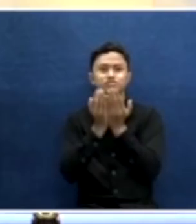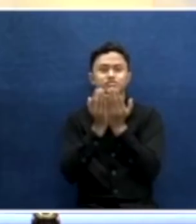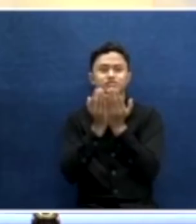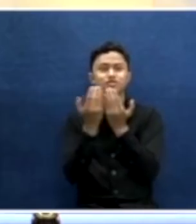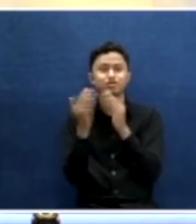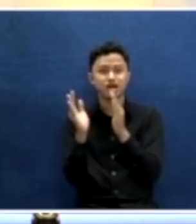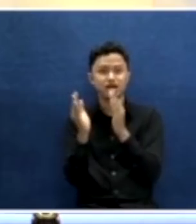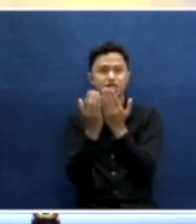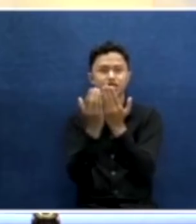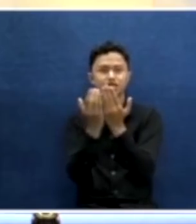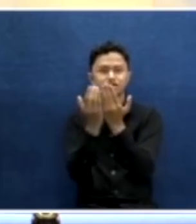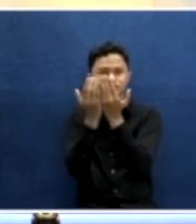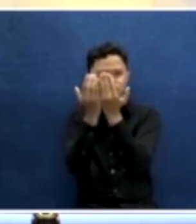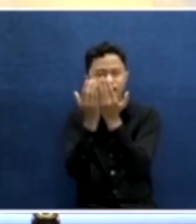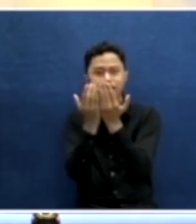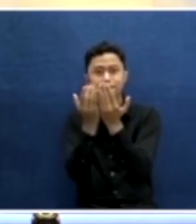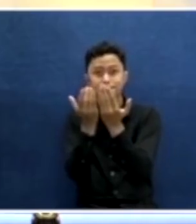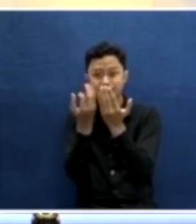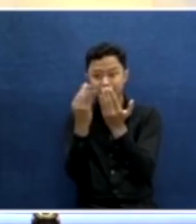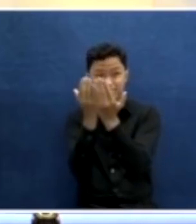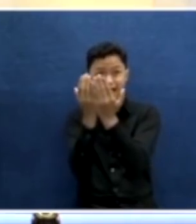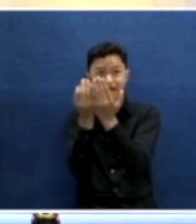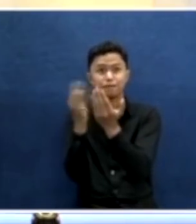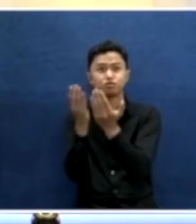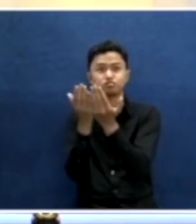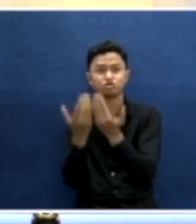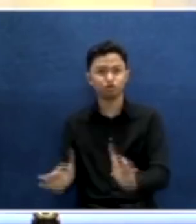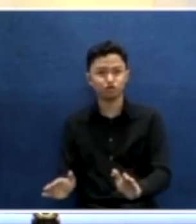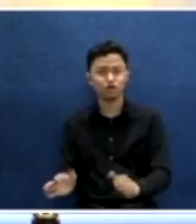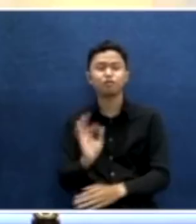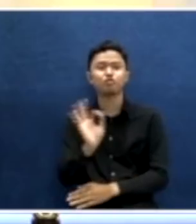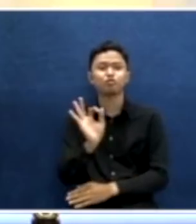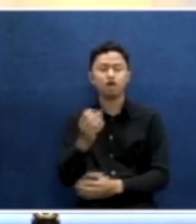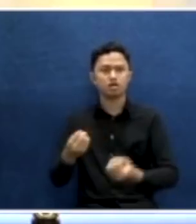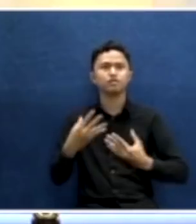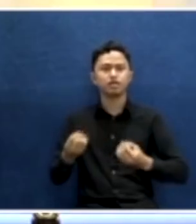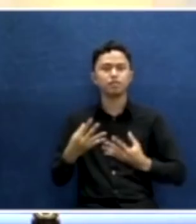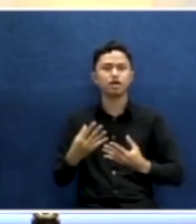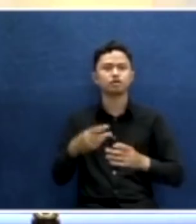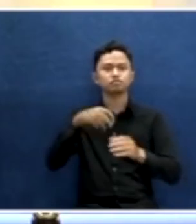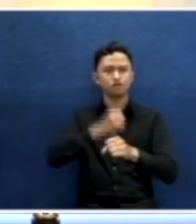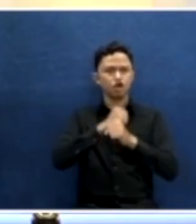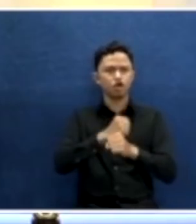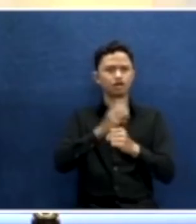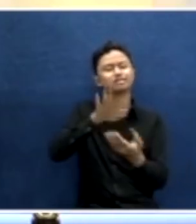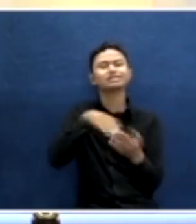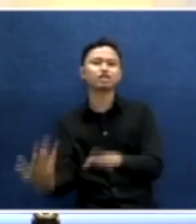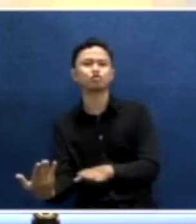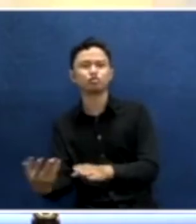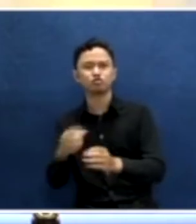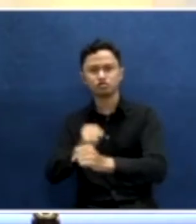kuda yang ditunggangi orang tersebut ketika menghujat Ali tiba-tiba berontak liang terlempar Orang yang menungganginya jatuh